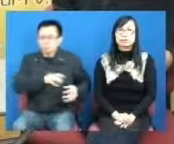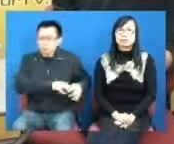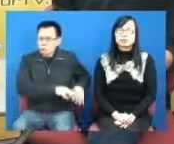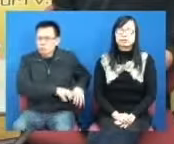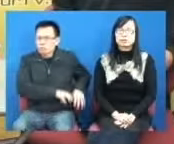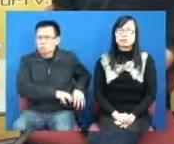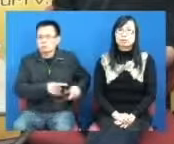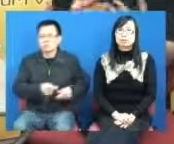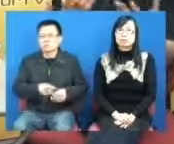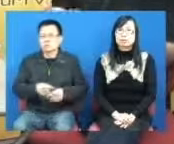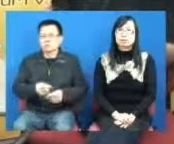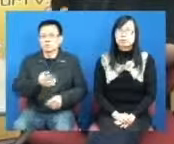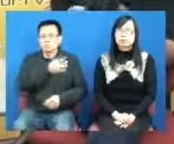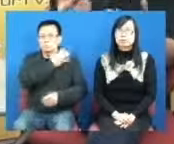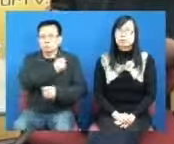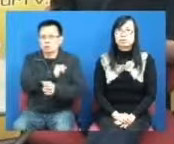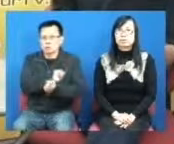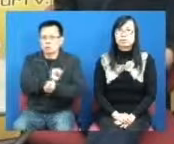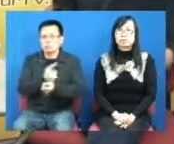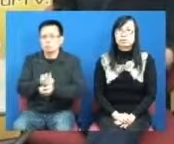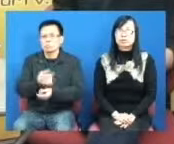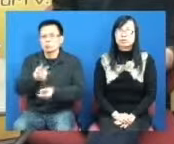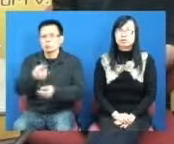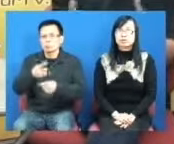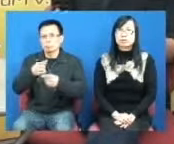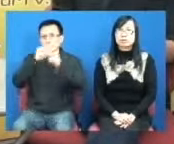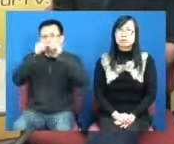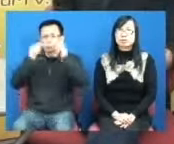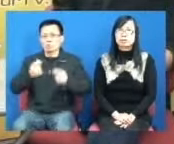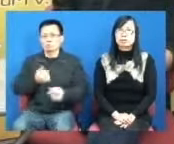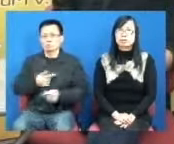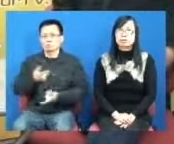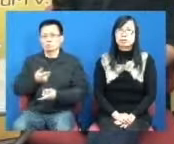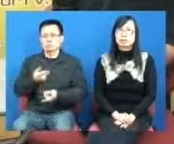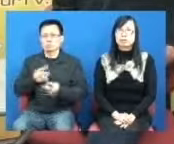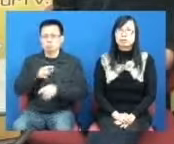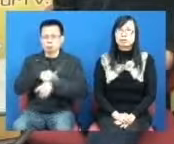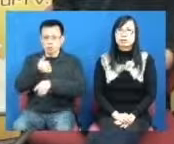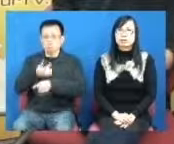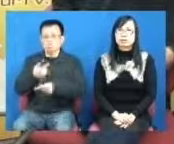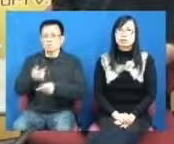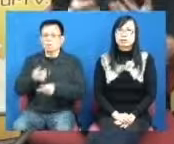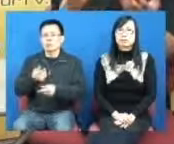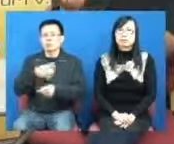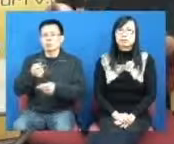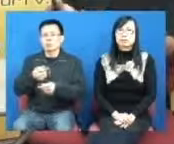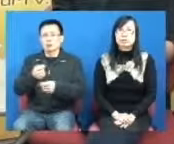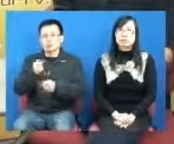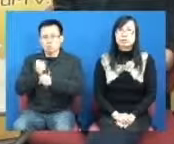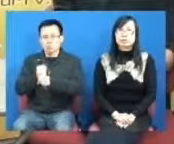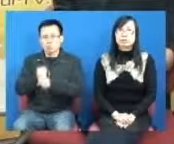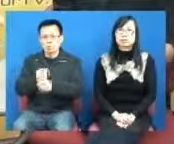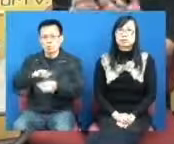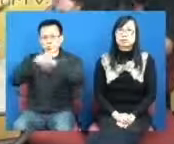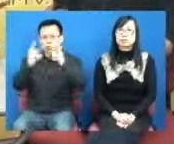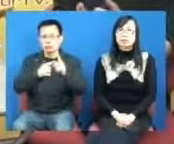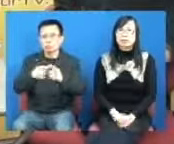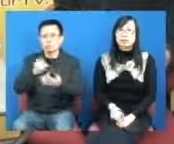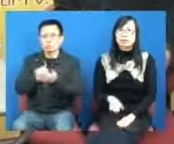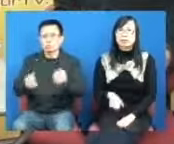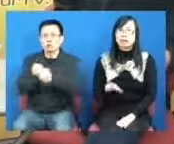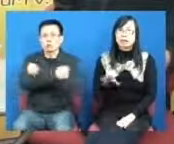曾進華沒有甚麼特別做你不如具體一點有少許公職推全民退休保障其實我們都不